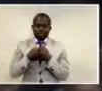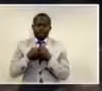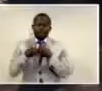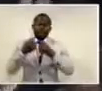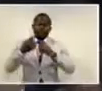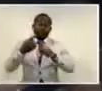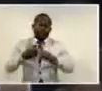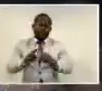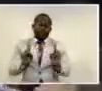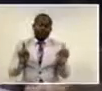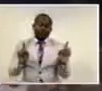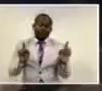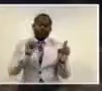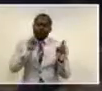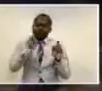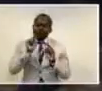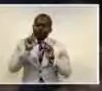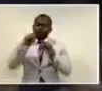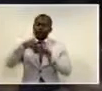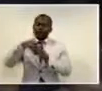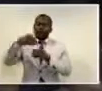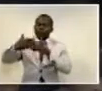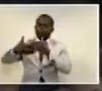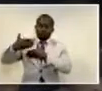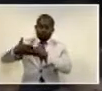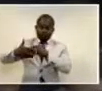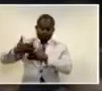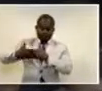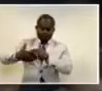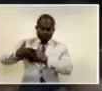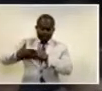Ariko nta ugana mu baturanyi